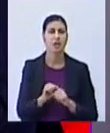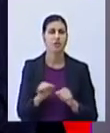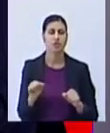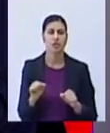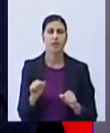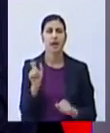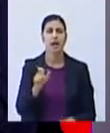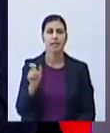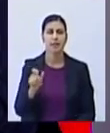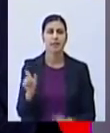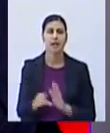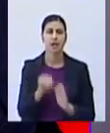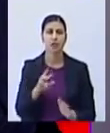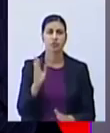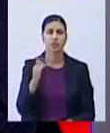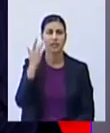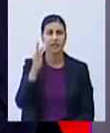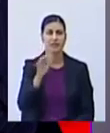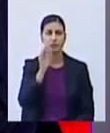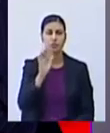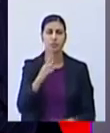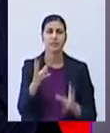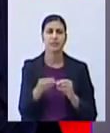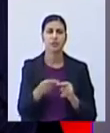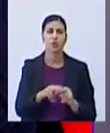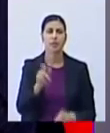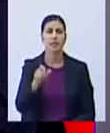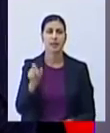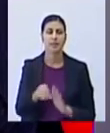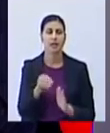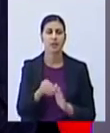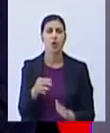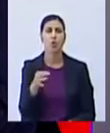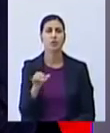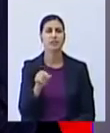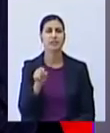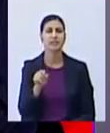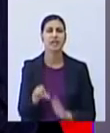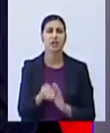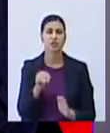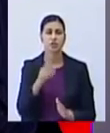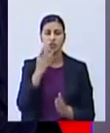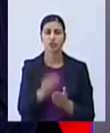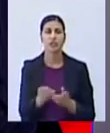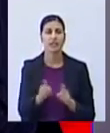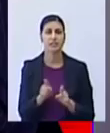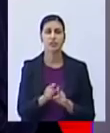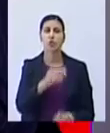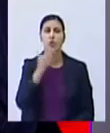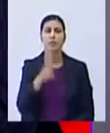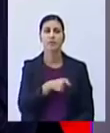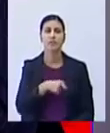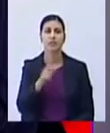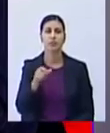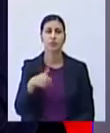შეიძლება ადამიანი აერჩიონ და დაივიწყონ მერე საერთოდ იმარჩეულმა ადამიანებმა ის ოლქი სადაც ისინი აერჩიეს. ჩვენ ესეთი უამრავი დეპუტატი ყავს.